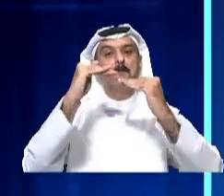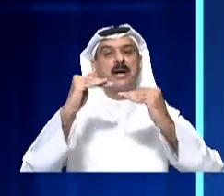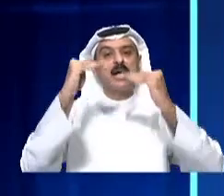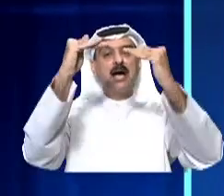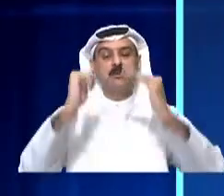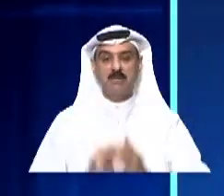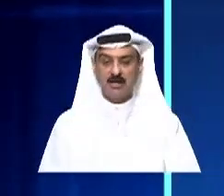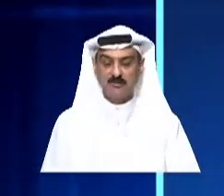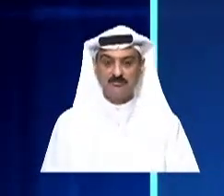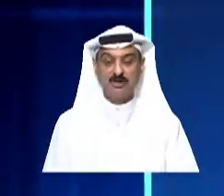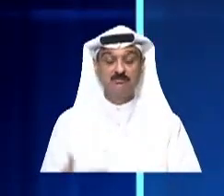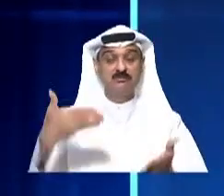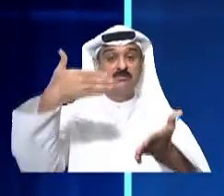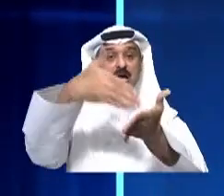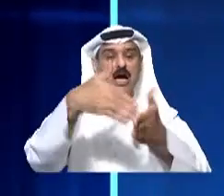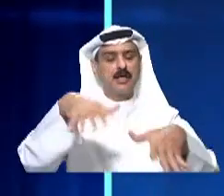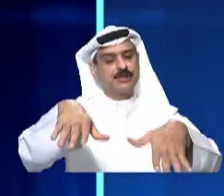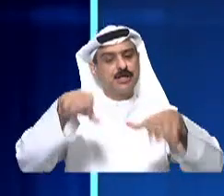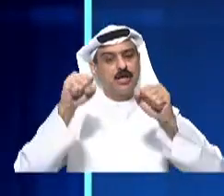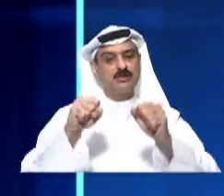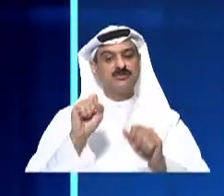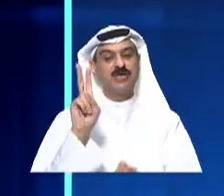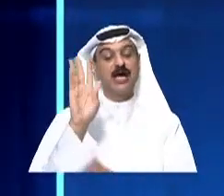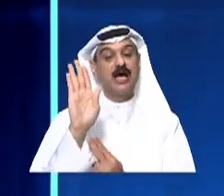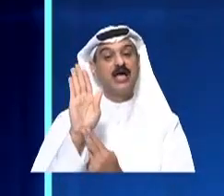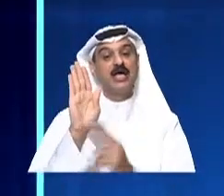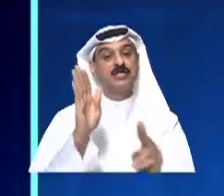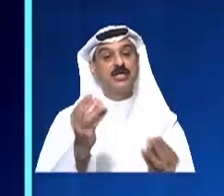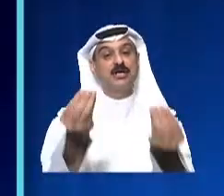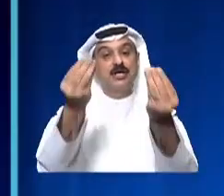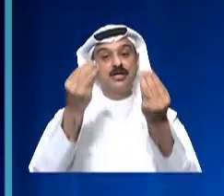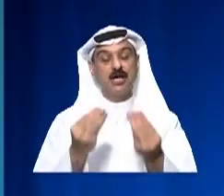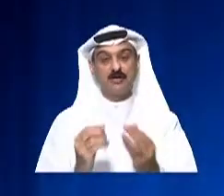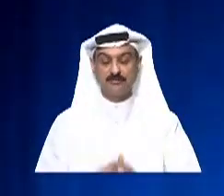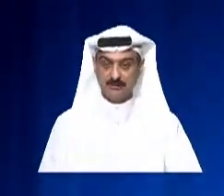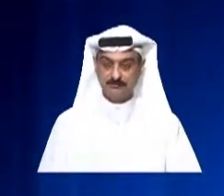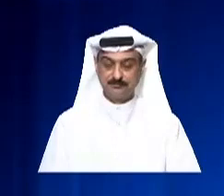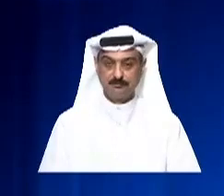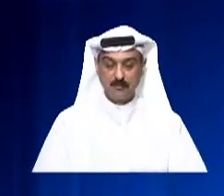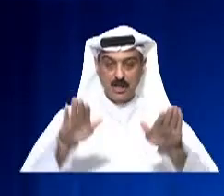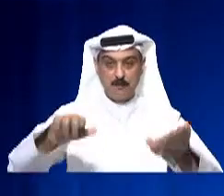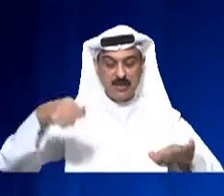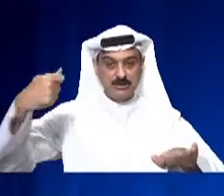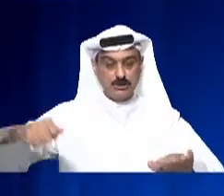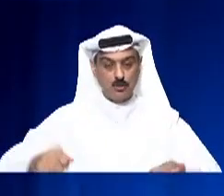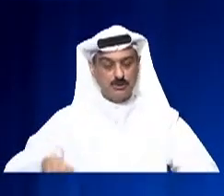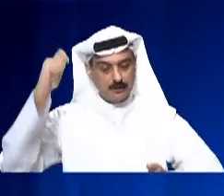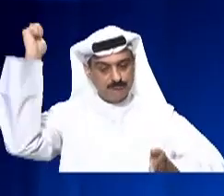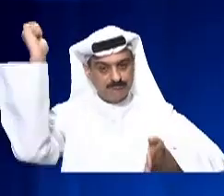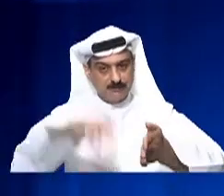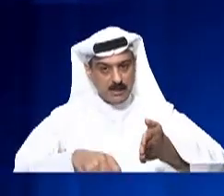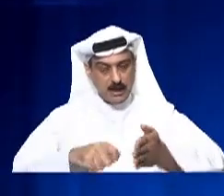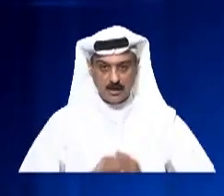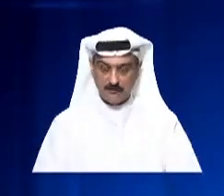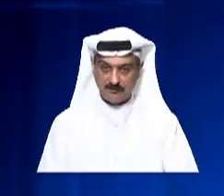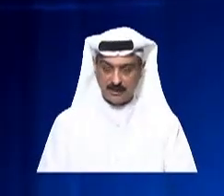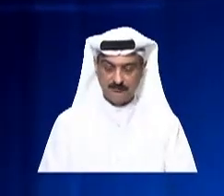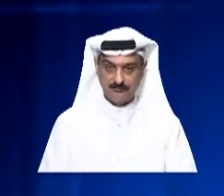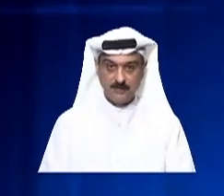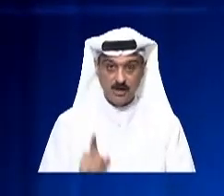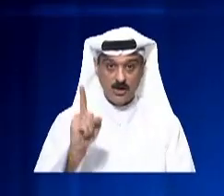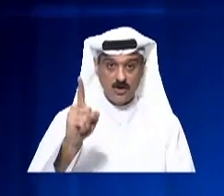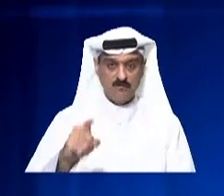إلى مرحلة إنجاز مهام الانتقال. وقرر مجلس الوزراء تكليف الجهاز المركزي للمناقصات العامة